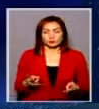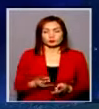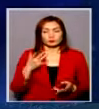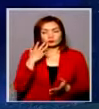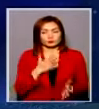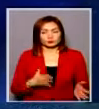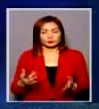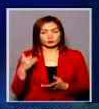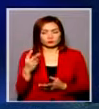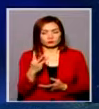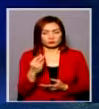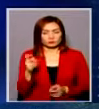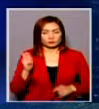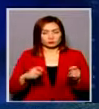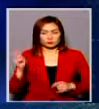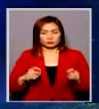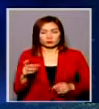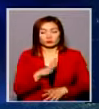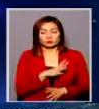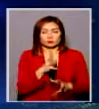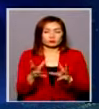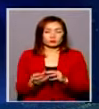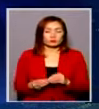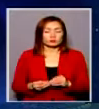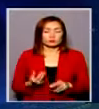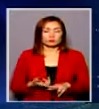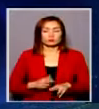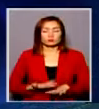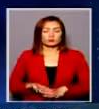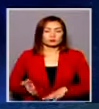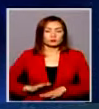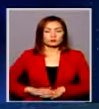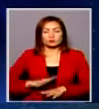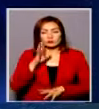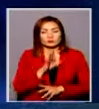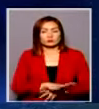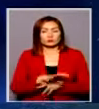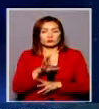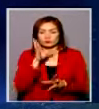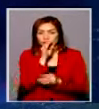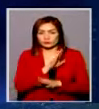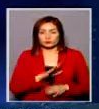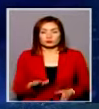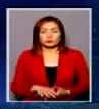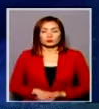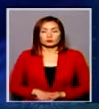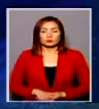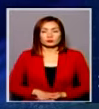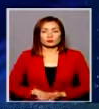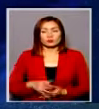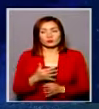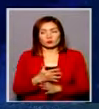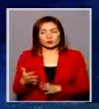Непрерывно более суток шедший дождь. Со всей этой массой воды КНС вначале не справился. Но